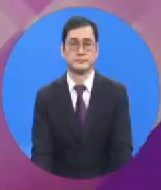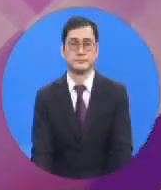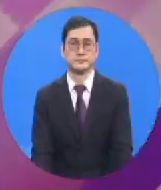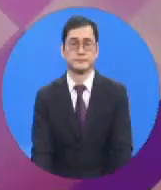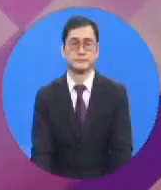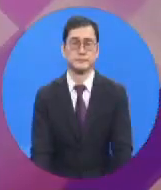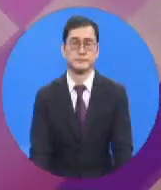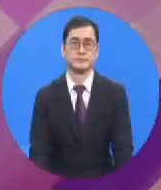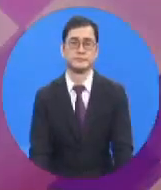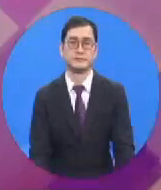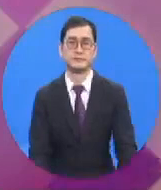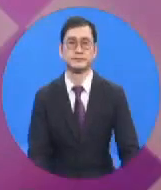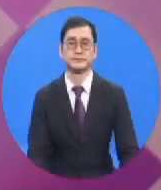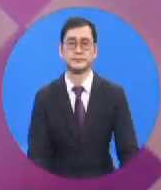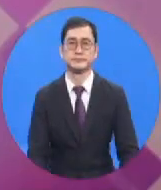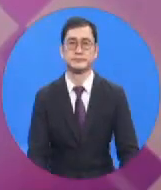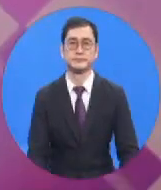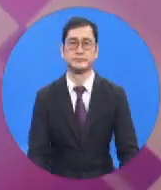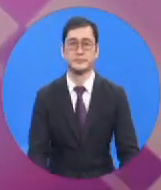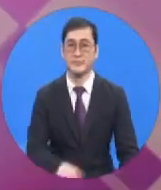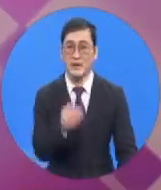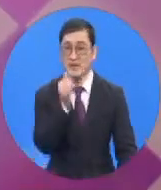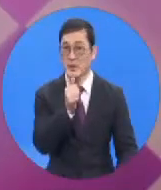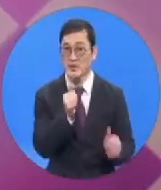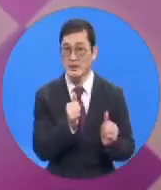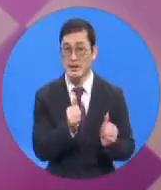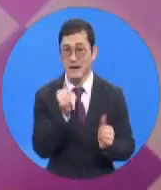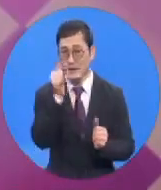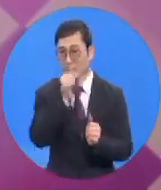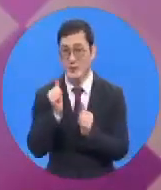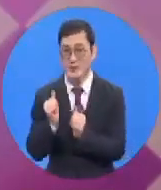어제부터 이제 재판이 시작됐고 당연히 변호인 입장에서는